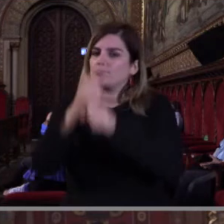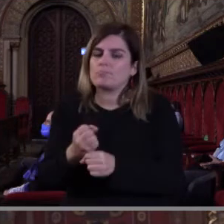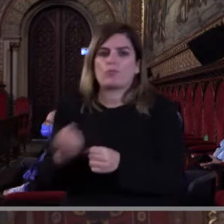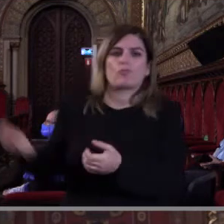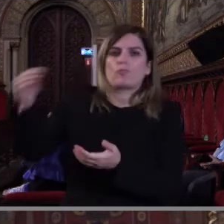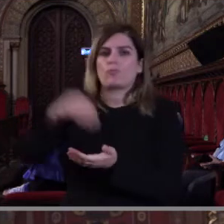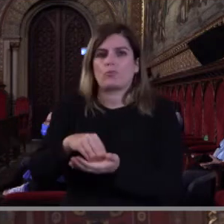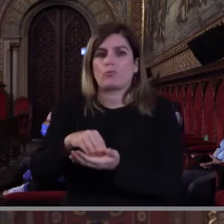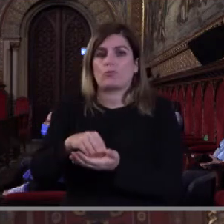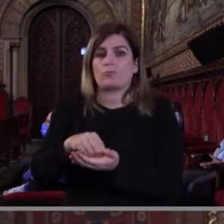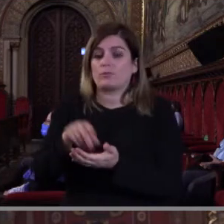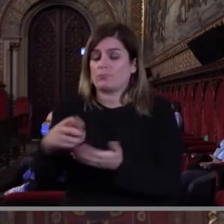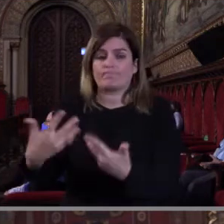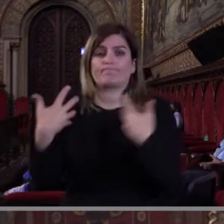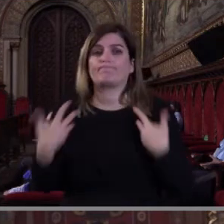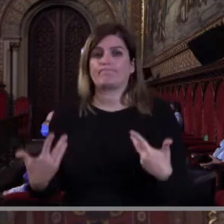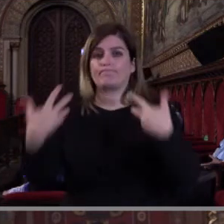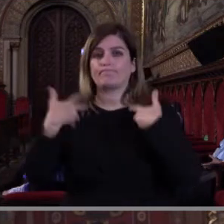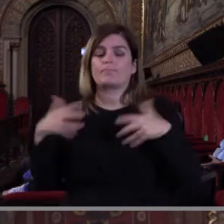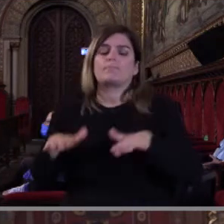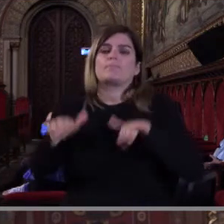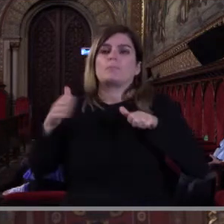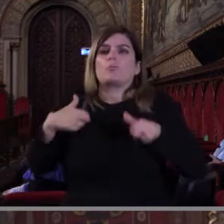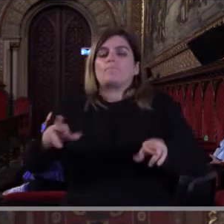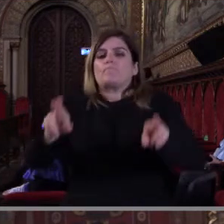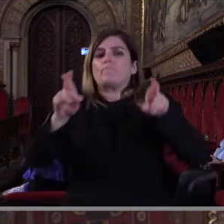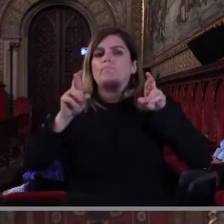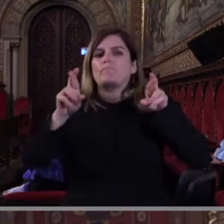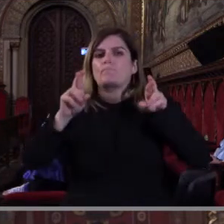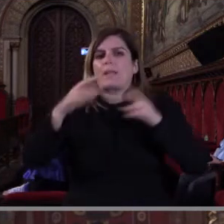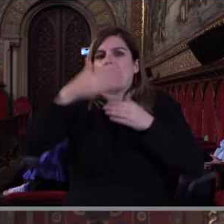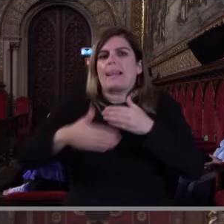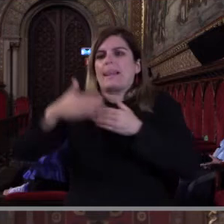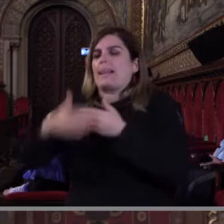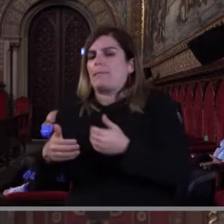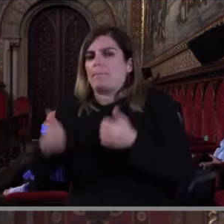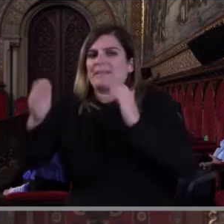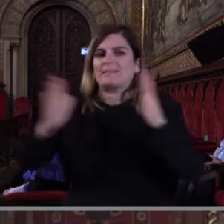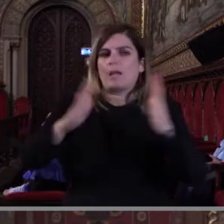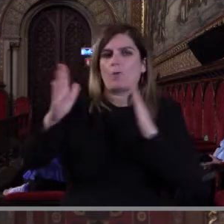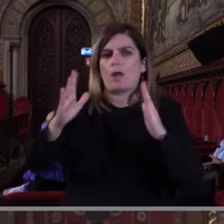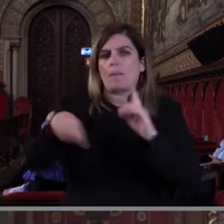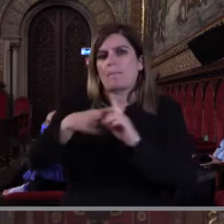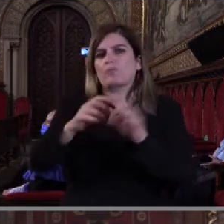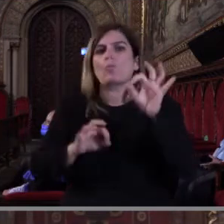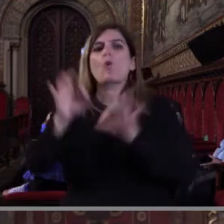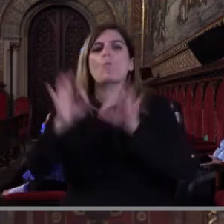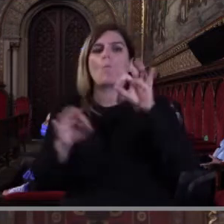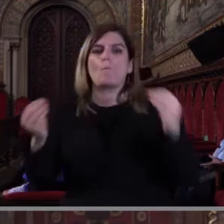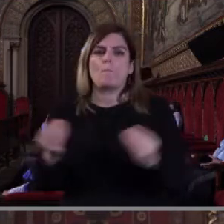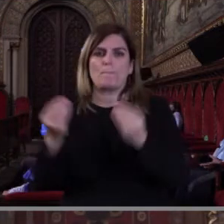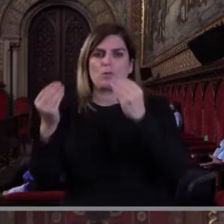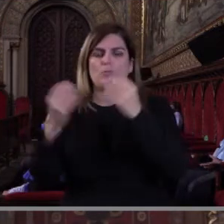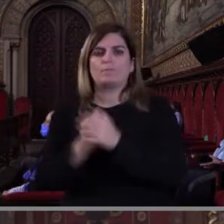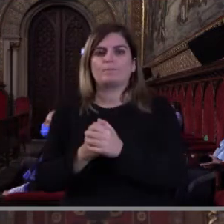patit i que seguirem patint, encara que espero que de manera molt més limitada, temporal i proporcionada.